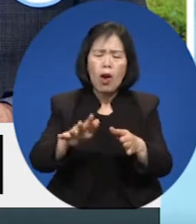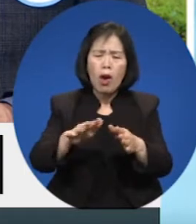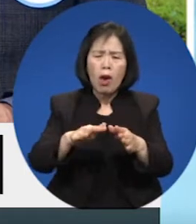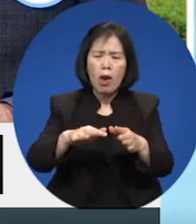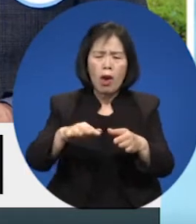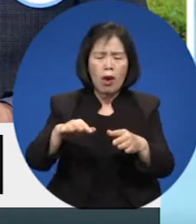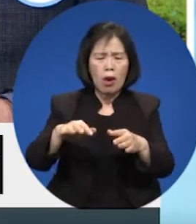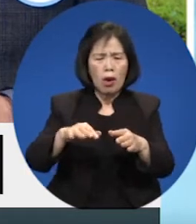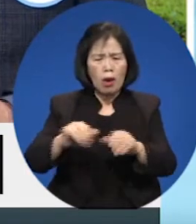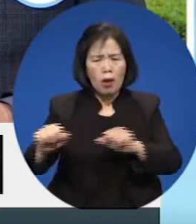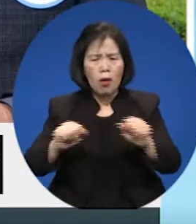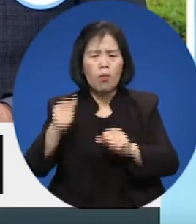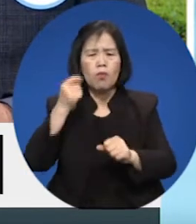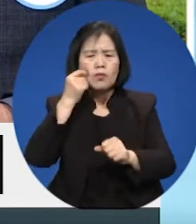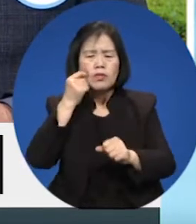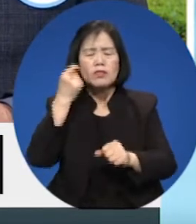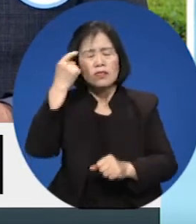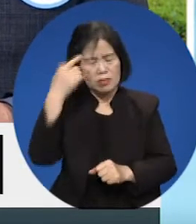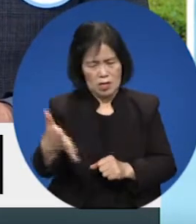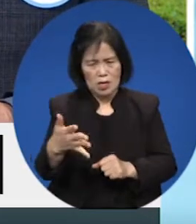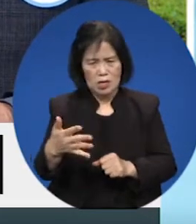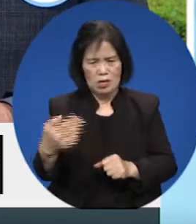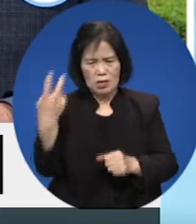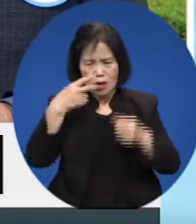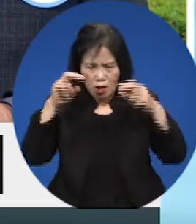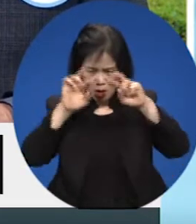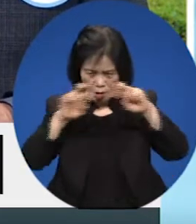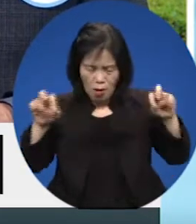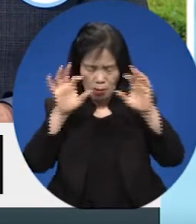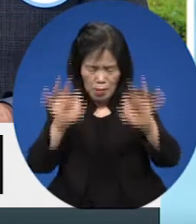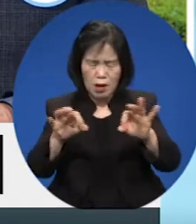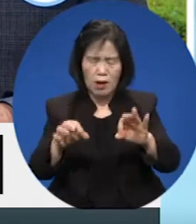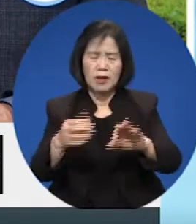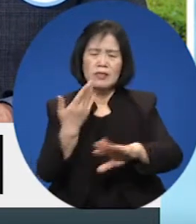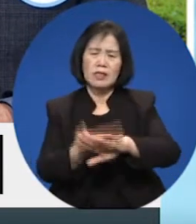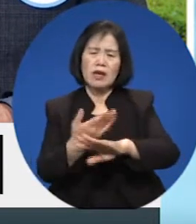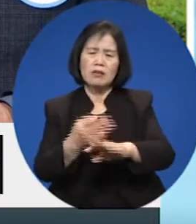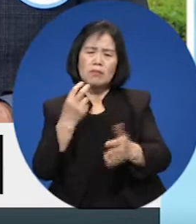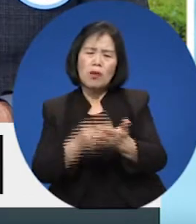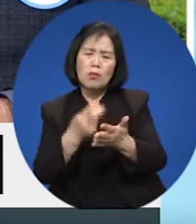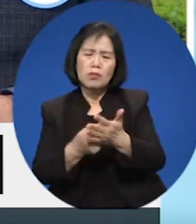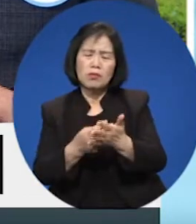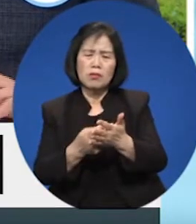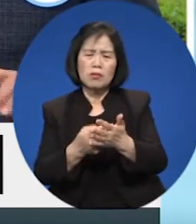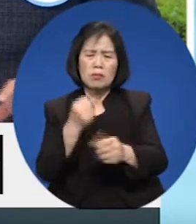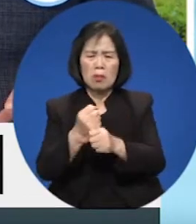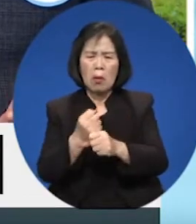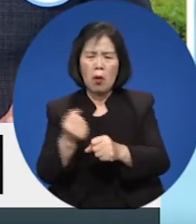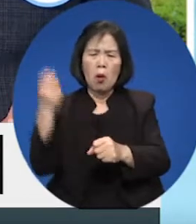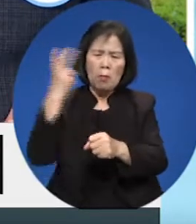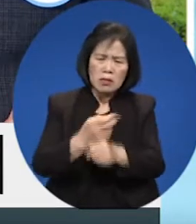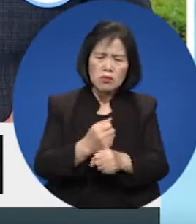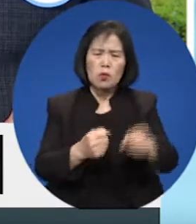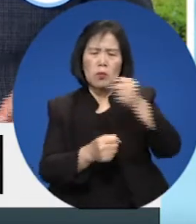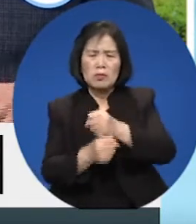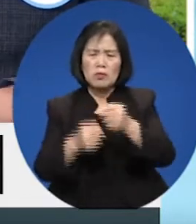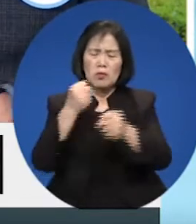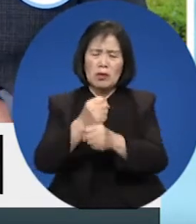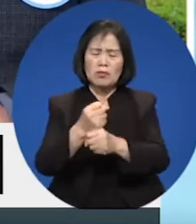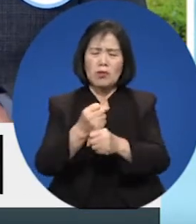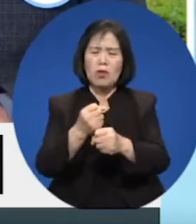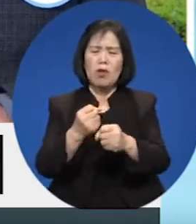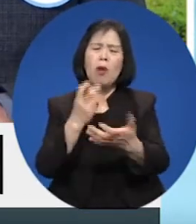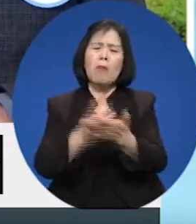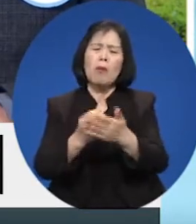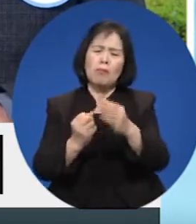들여다보는 국회가 되지 다른 또 법을 만든다는 것은 목사 원 만들어서 진짜로 과잉이 법한 으나 부근